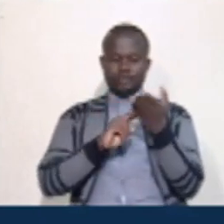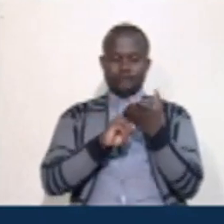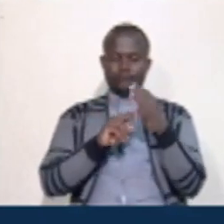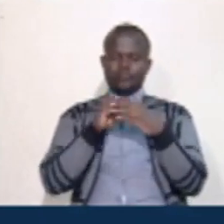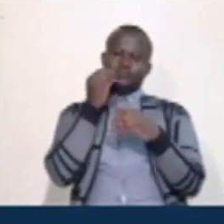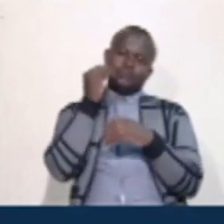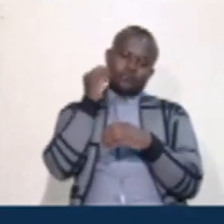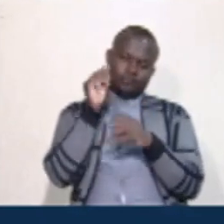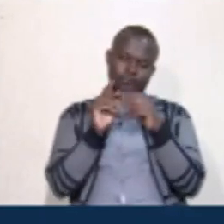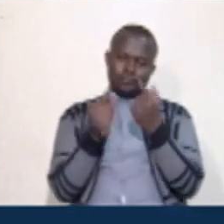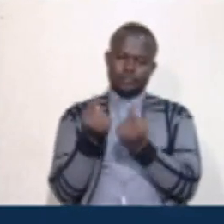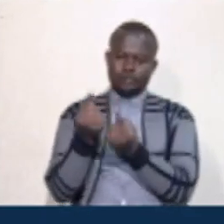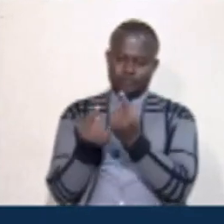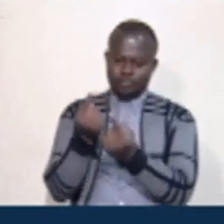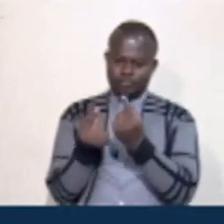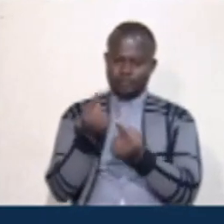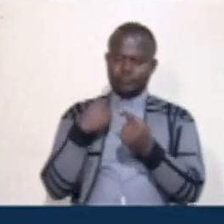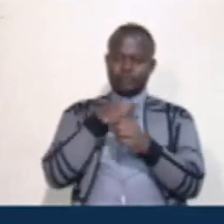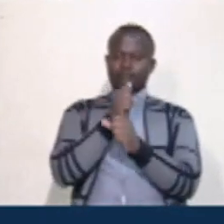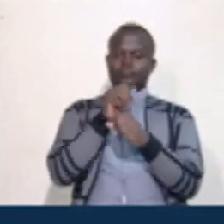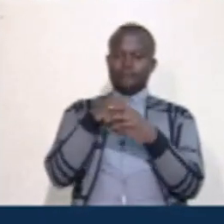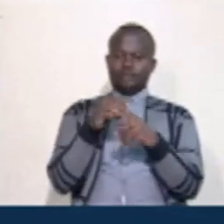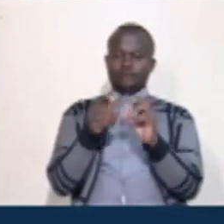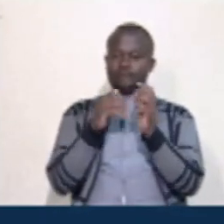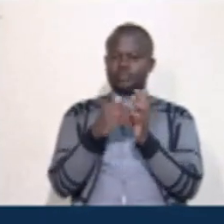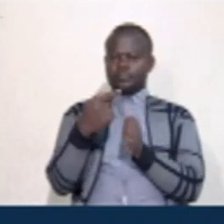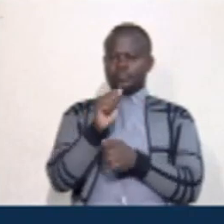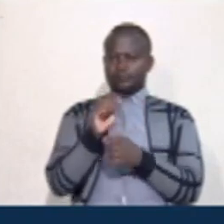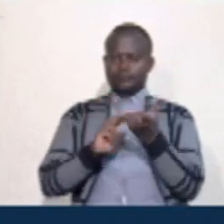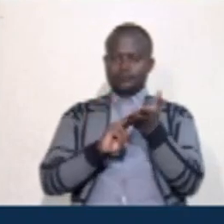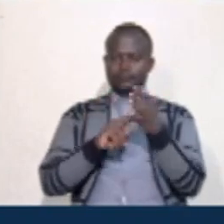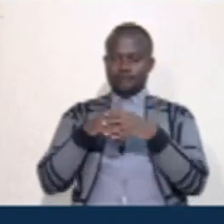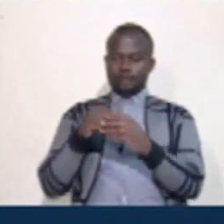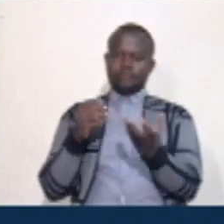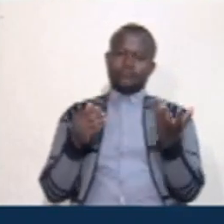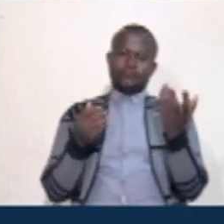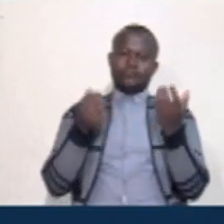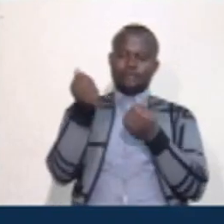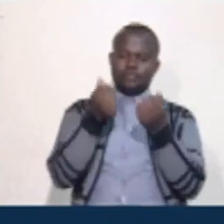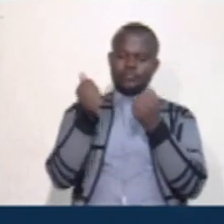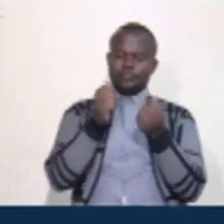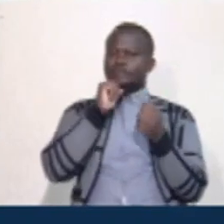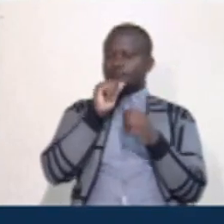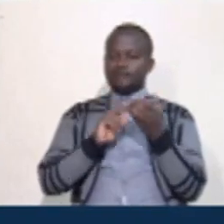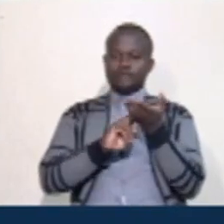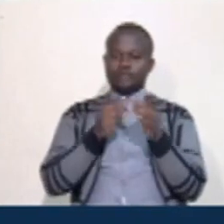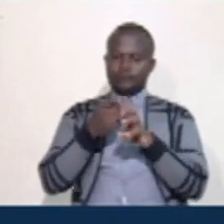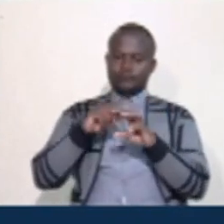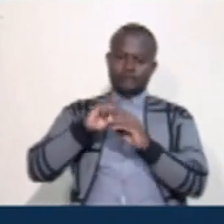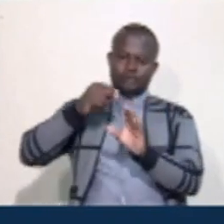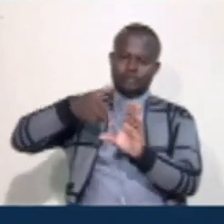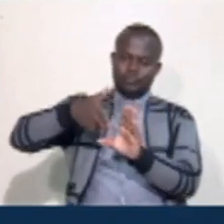mu ngo abantu bateka. Tuzakoramo kandi gazi izagurishwa ngo ikoreshwe mu binyabiziga mu mwanya wo gukoresha ibikomoka kuri